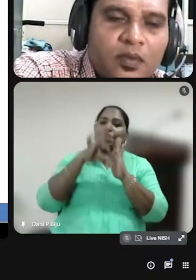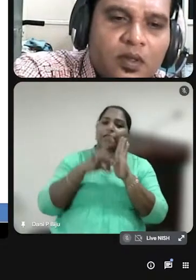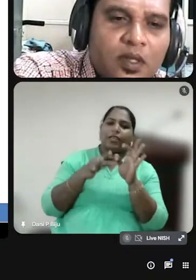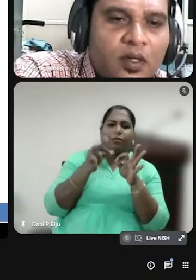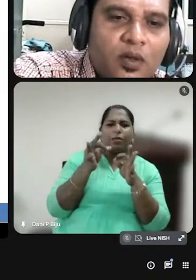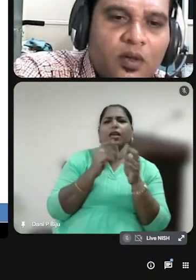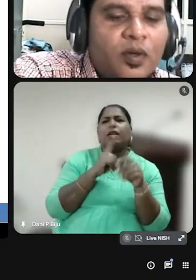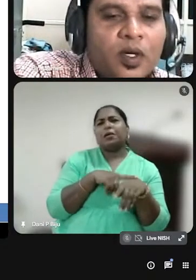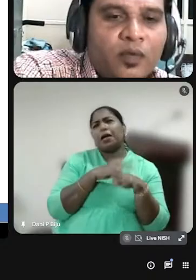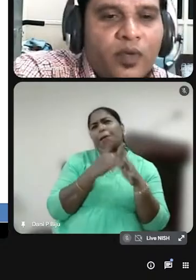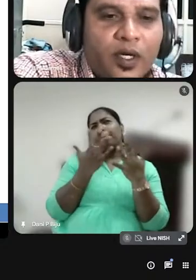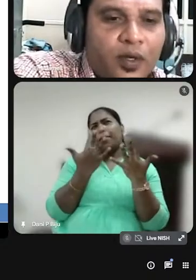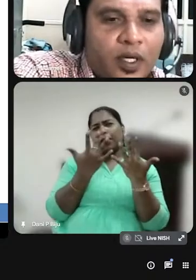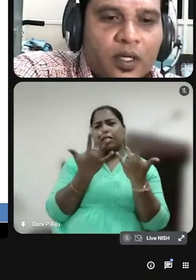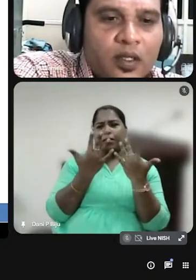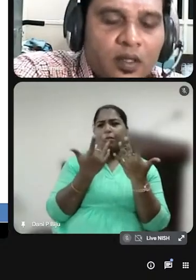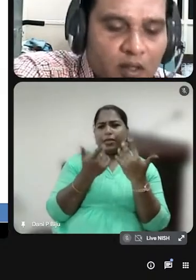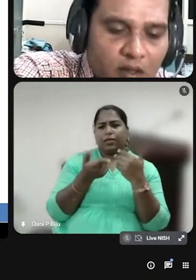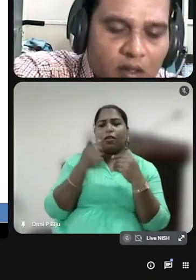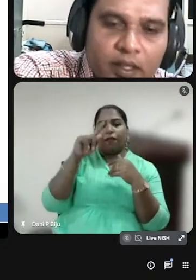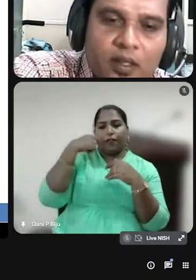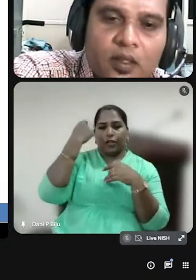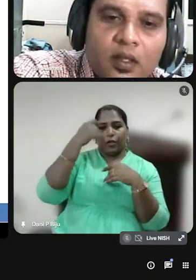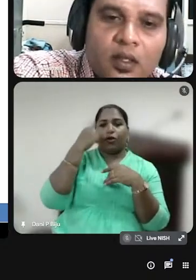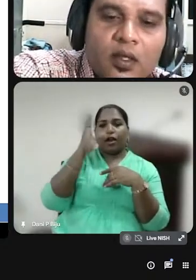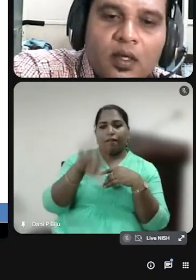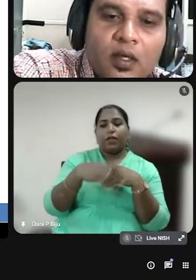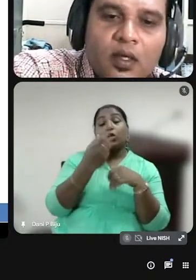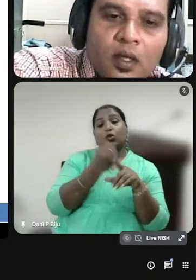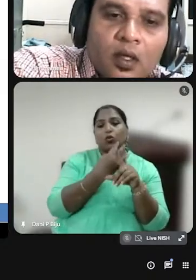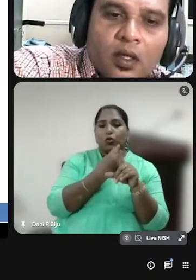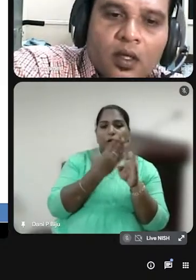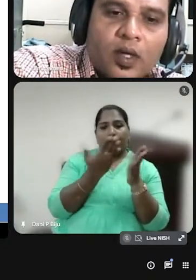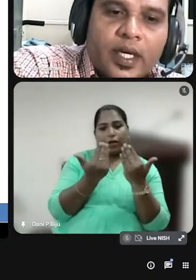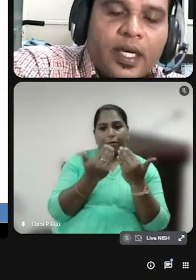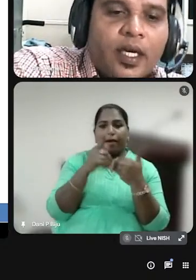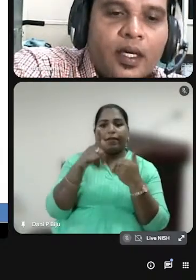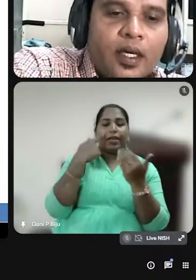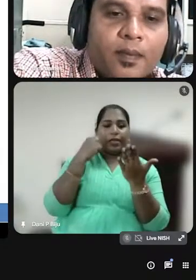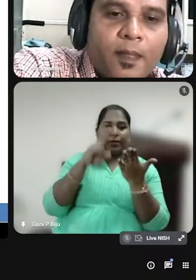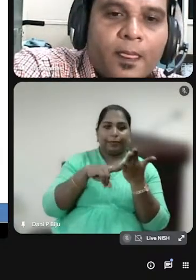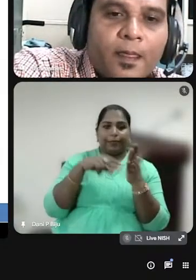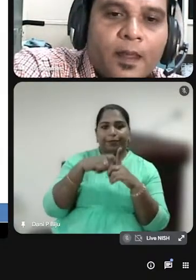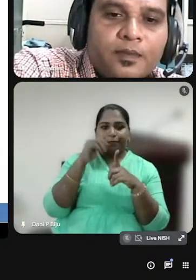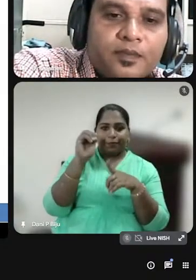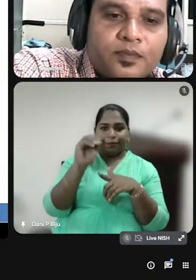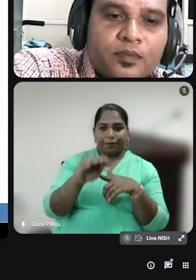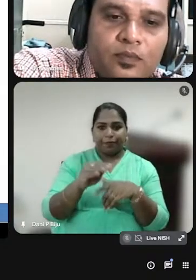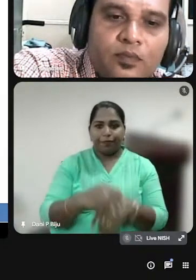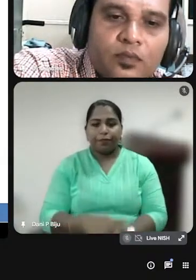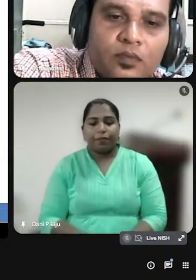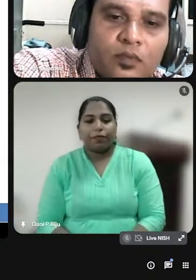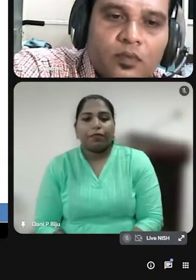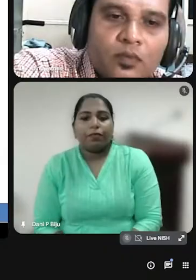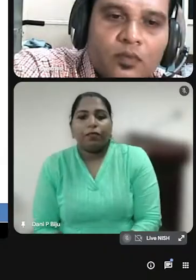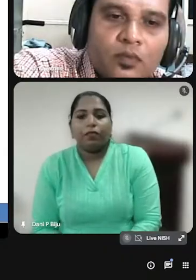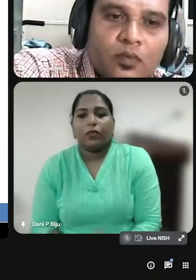മിനിറ്റോളം നീളമുള്ള ഒരു വീഡിയോ ആണ് ഇത്. ഓക്കെ,